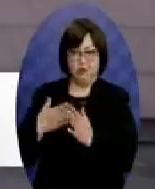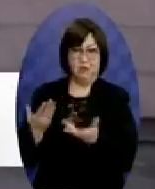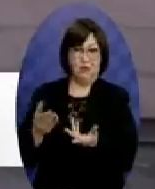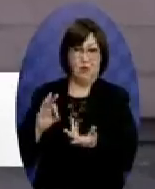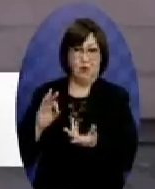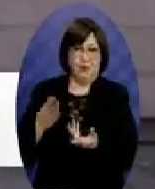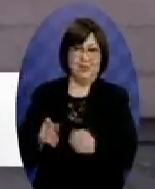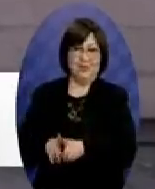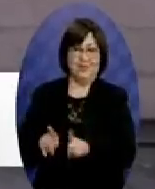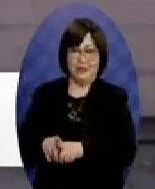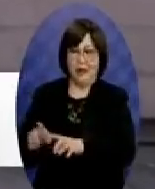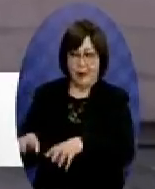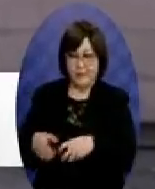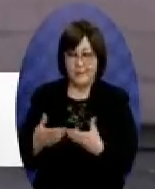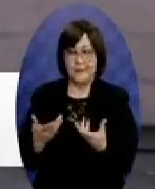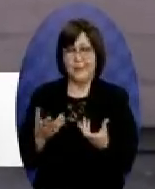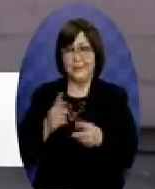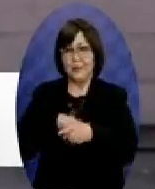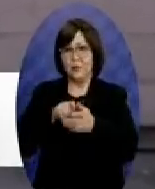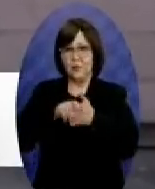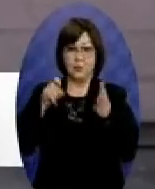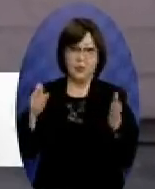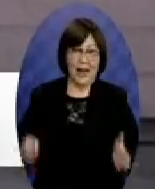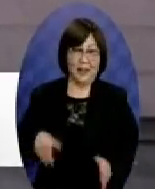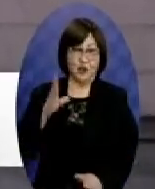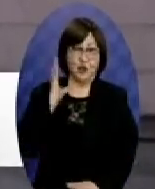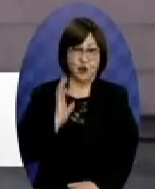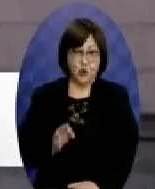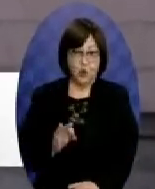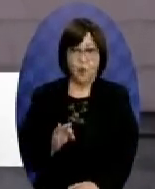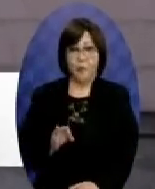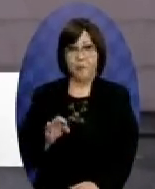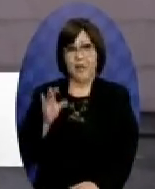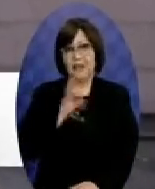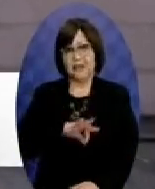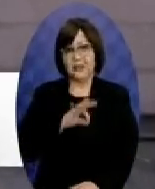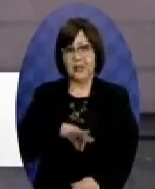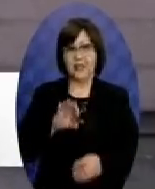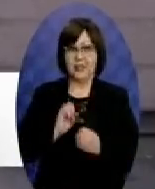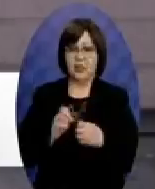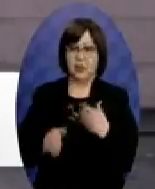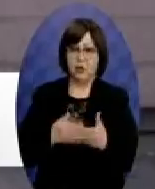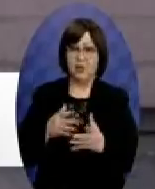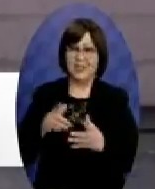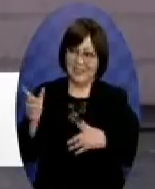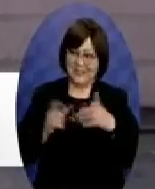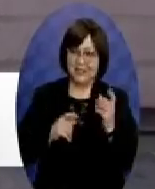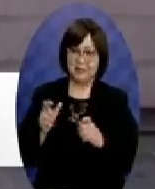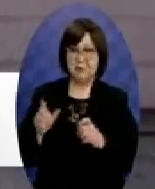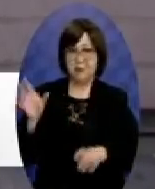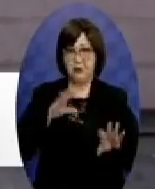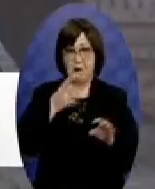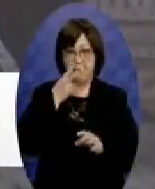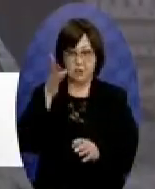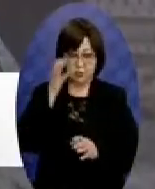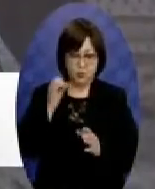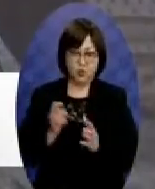цаг хугацаатай тэгэд нэг зөв ингээд хэрэглээнд оруулах биднээс эдийн засгийн хувьд олол их